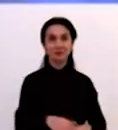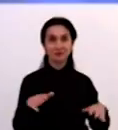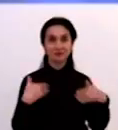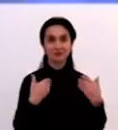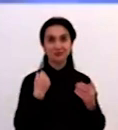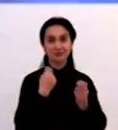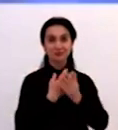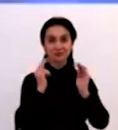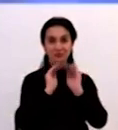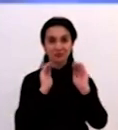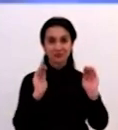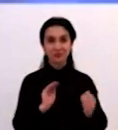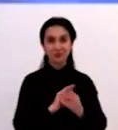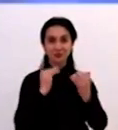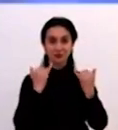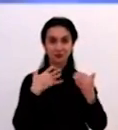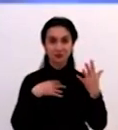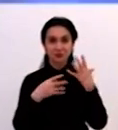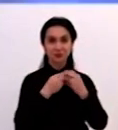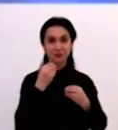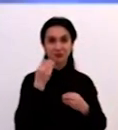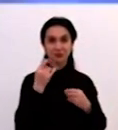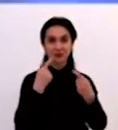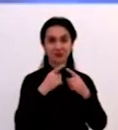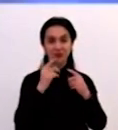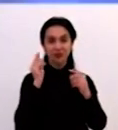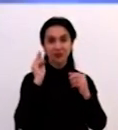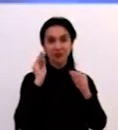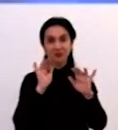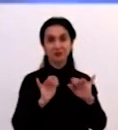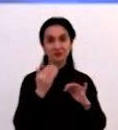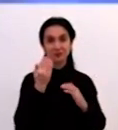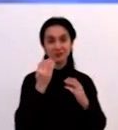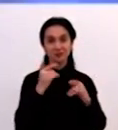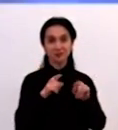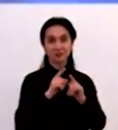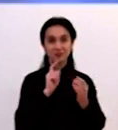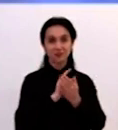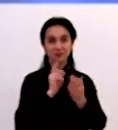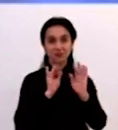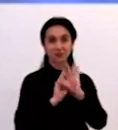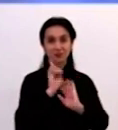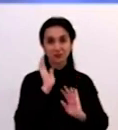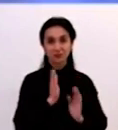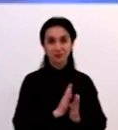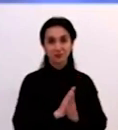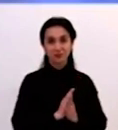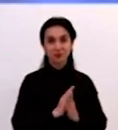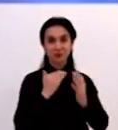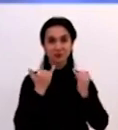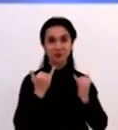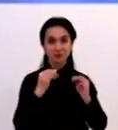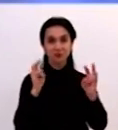Assalomu alaykum aziz o'quvchilar. Bugun biz sizlar bilan informatika va axborot texnologiyalari darsini boshlaymiz. Demak,